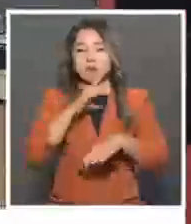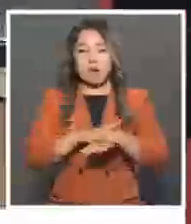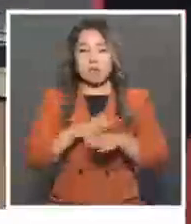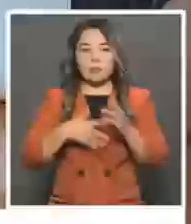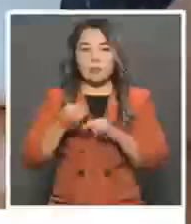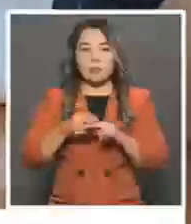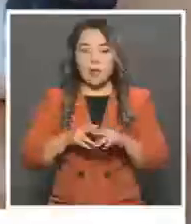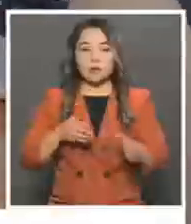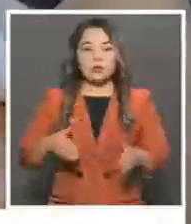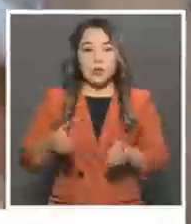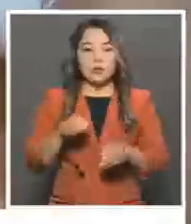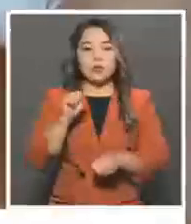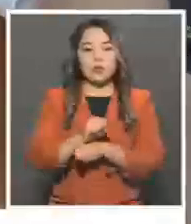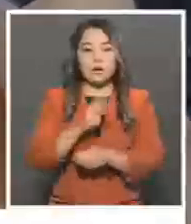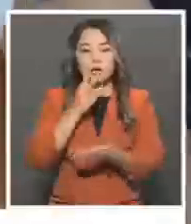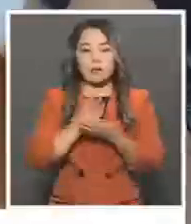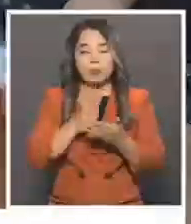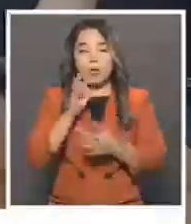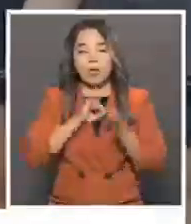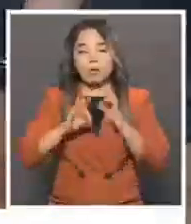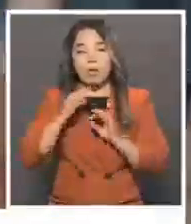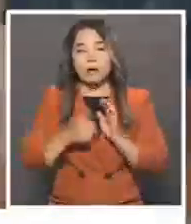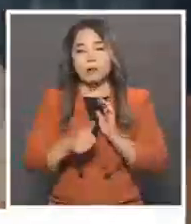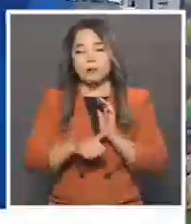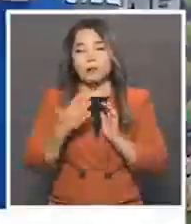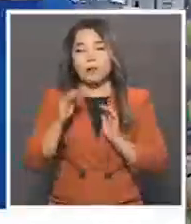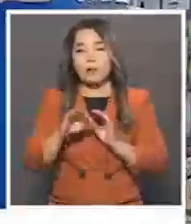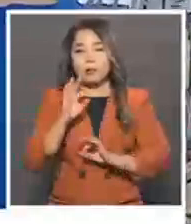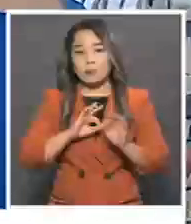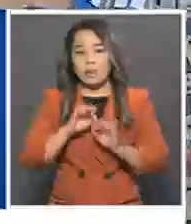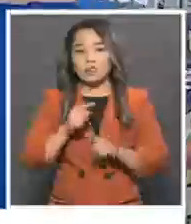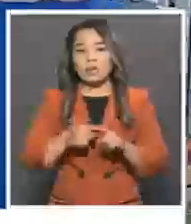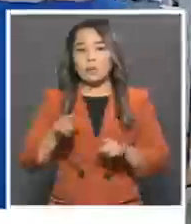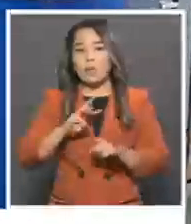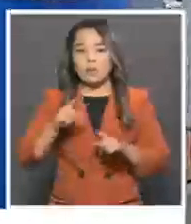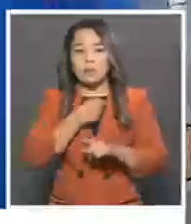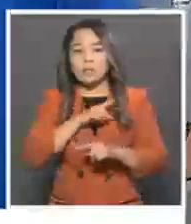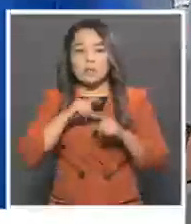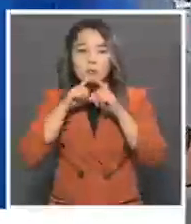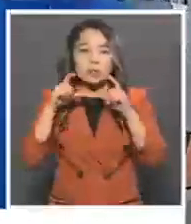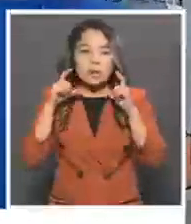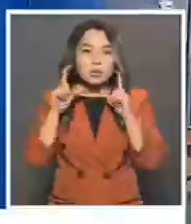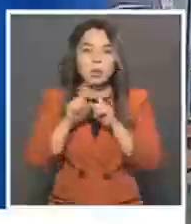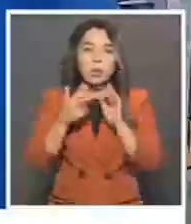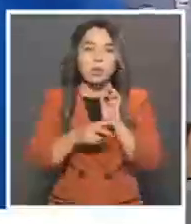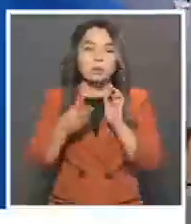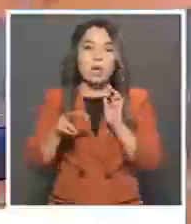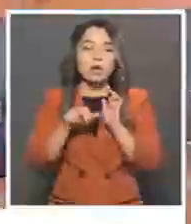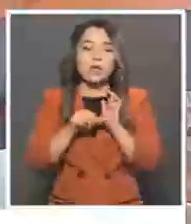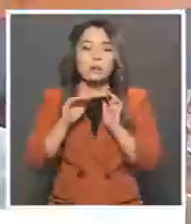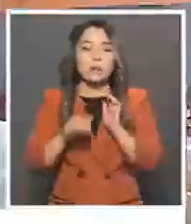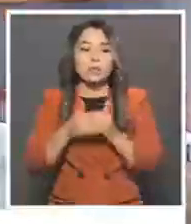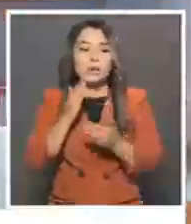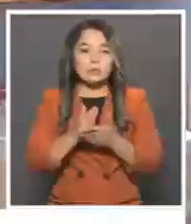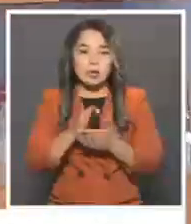кесілген. Полицейлер 65 мың қораптан астам препаратты, жарты миллион медициналық маска мен өзгеде 36 мыңға жоқ медқұрал жабдықты